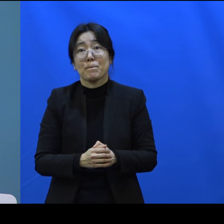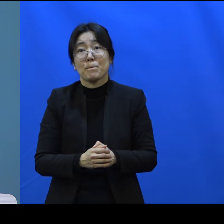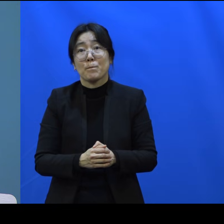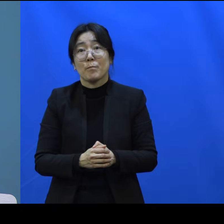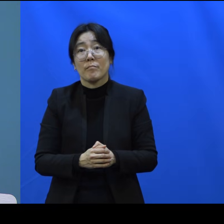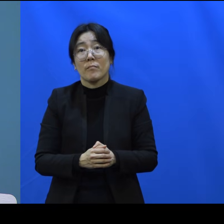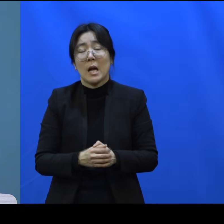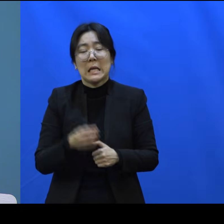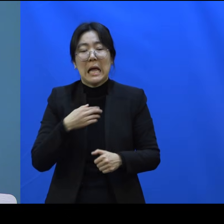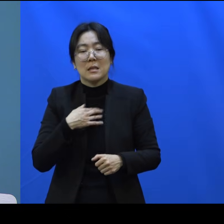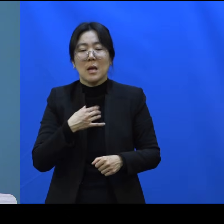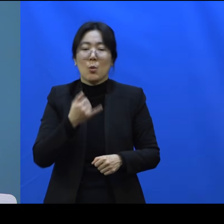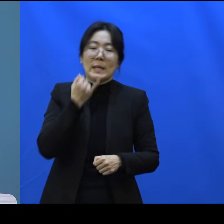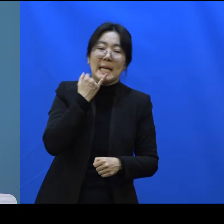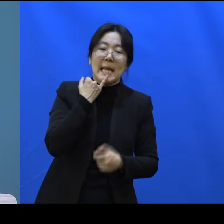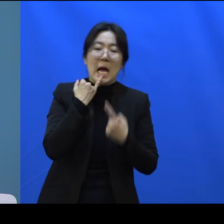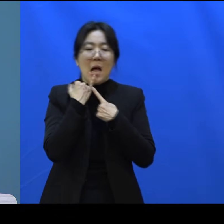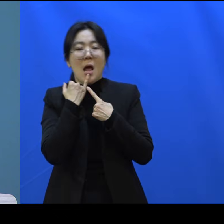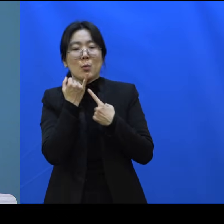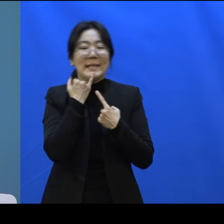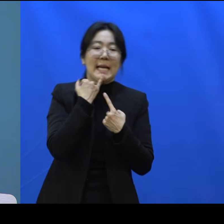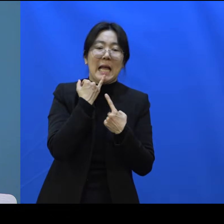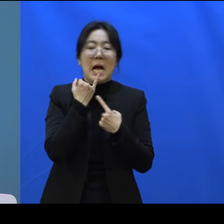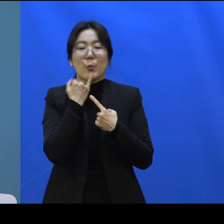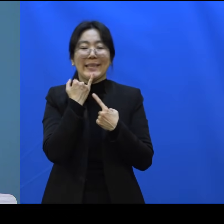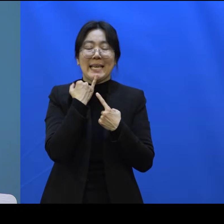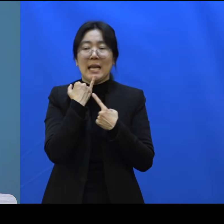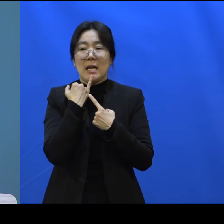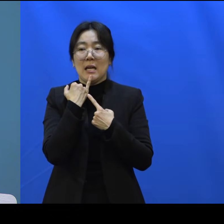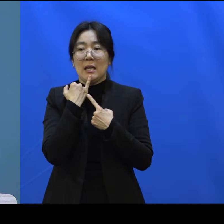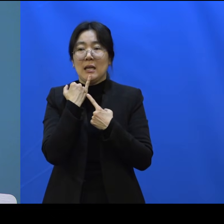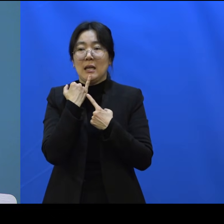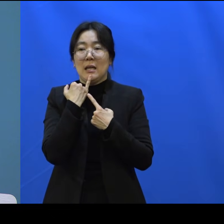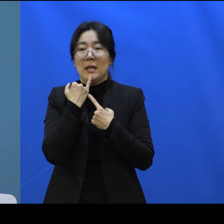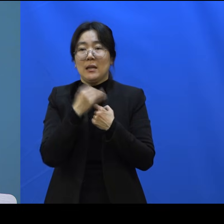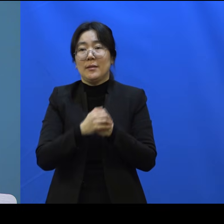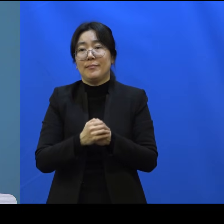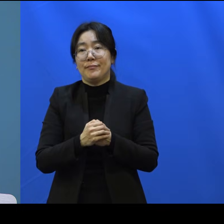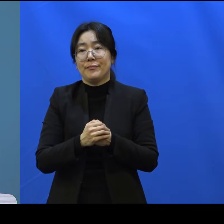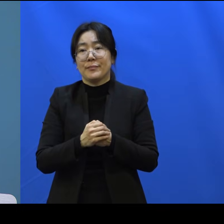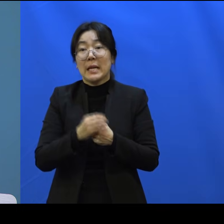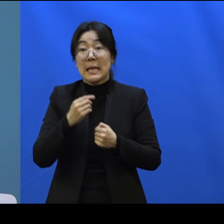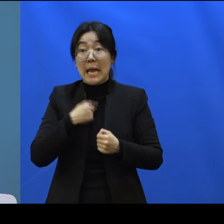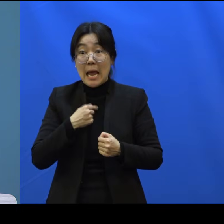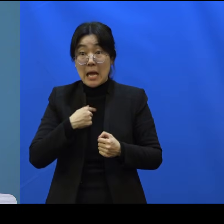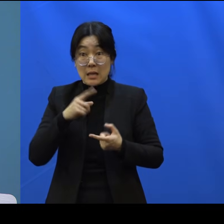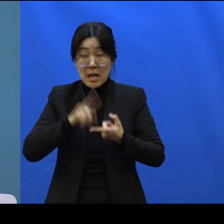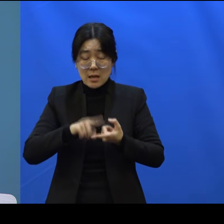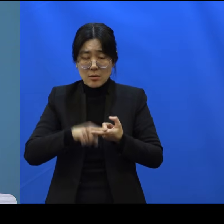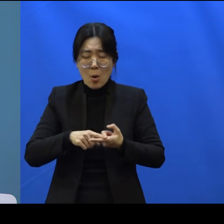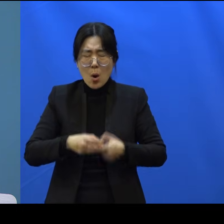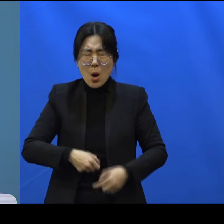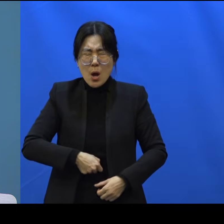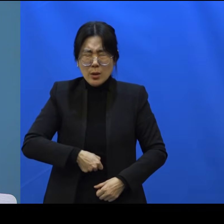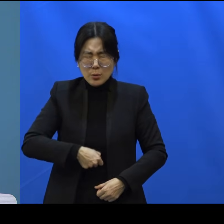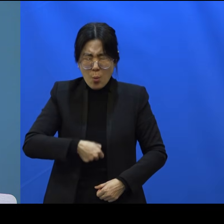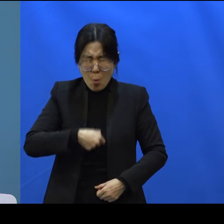후하게 하려고 하는데, 자기 자신을 정확하게 고백하고 인정해야 된다는